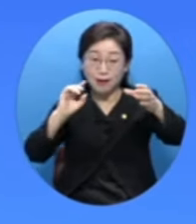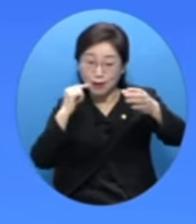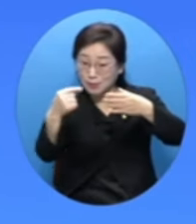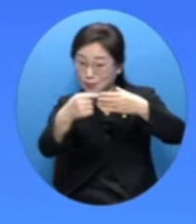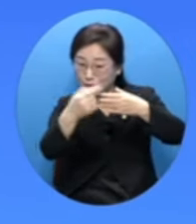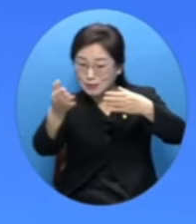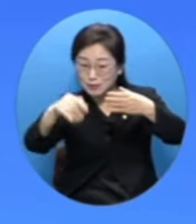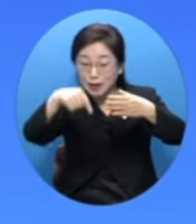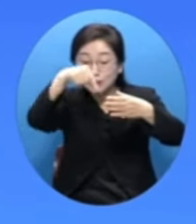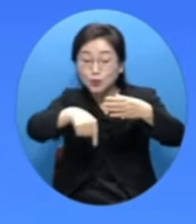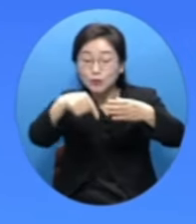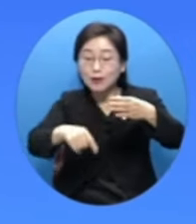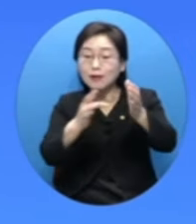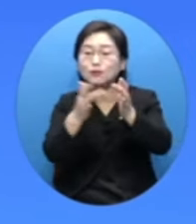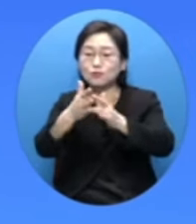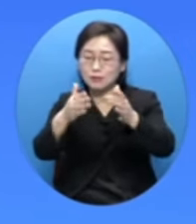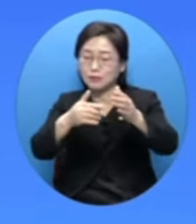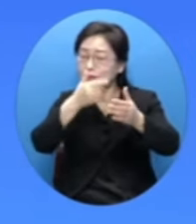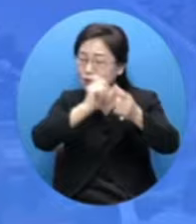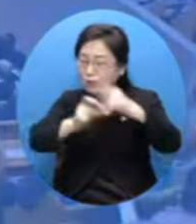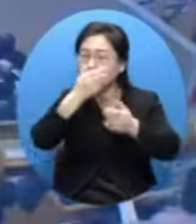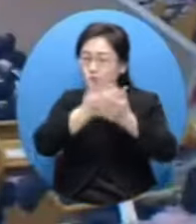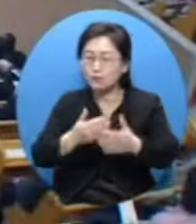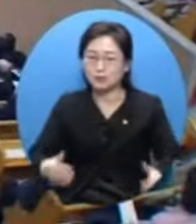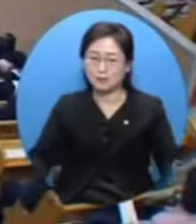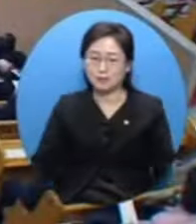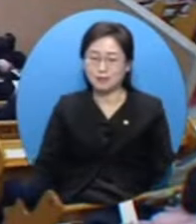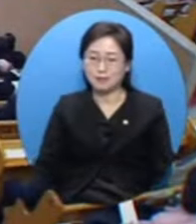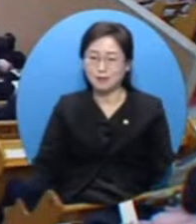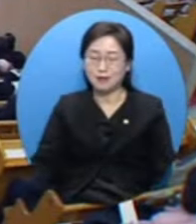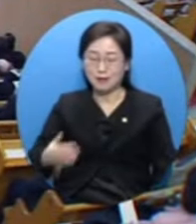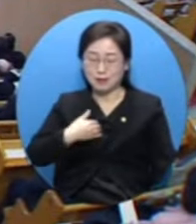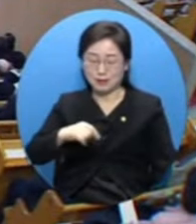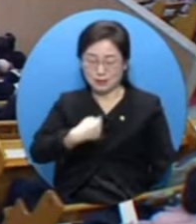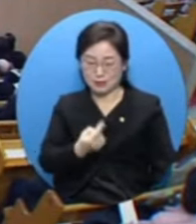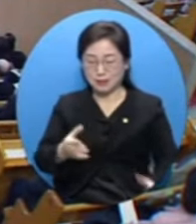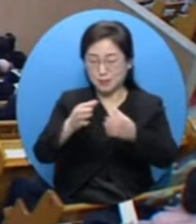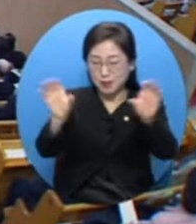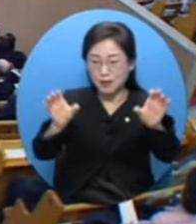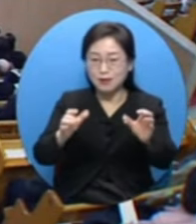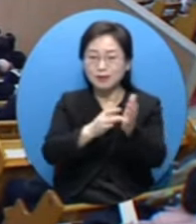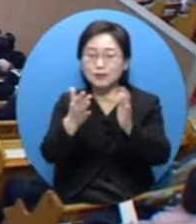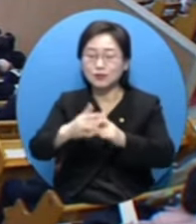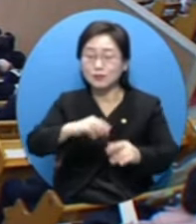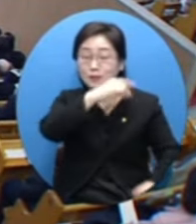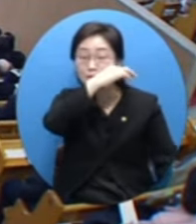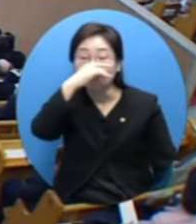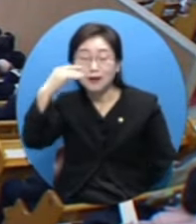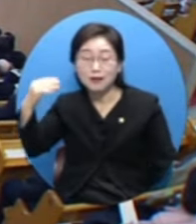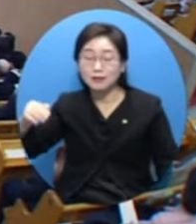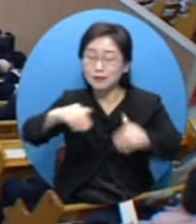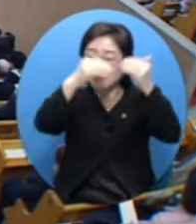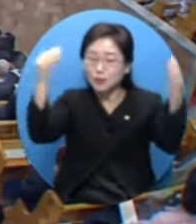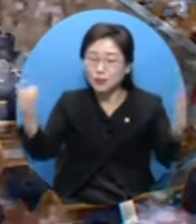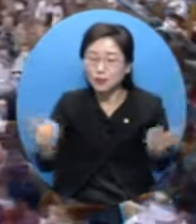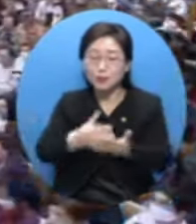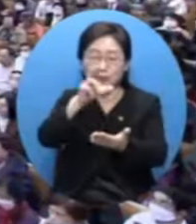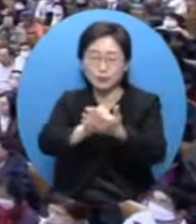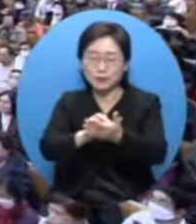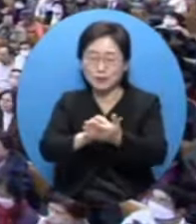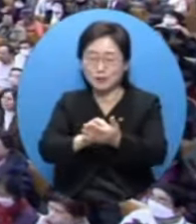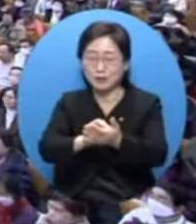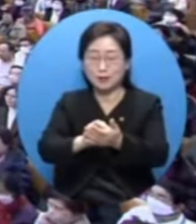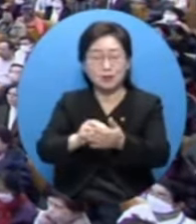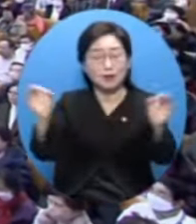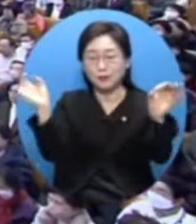예수님이 귀한 것입니다. 내가 깨어져야 예수님의 향기가 온 문제를 덮어버리는